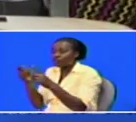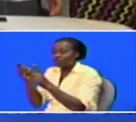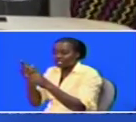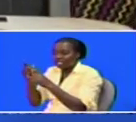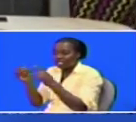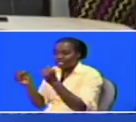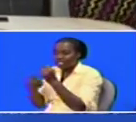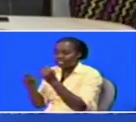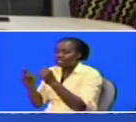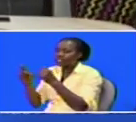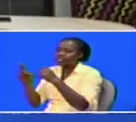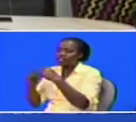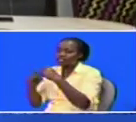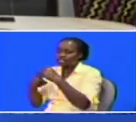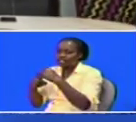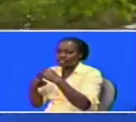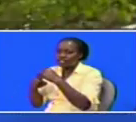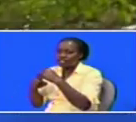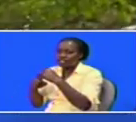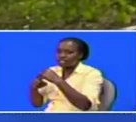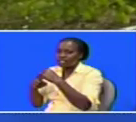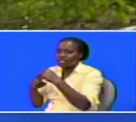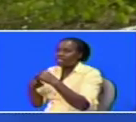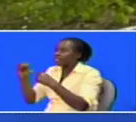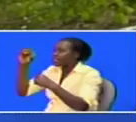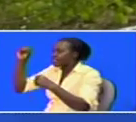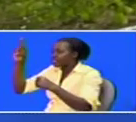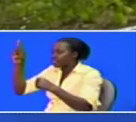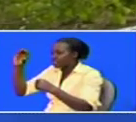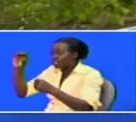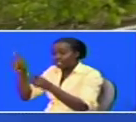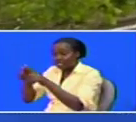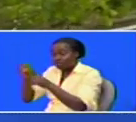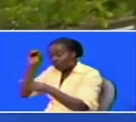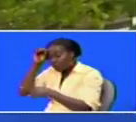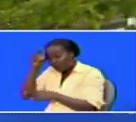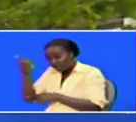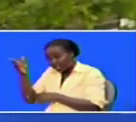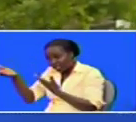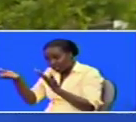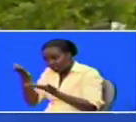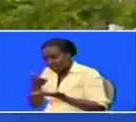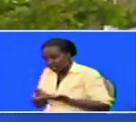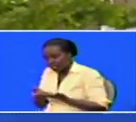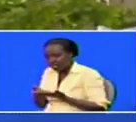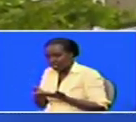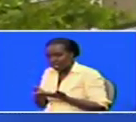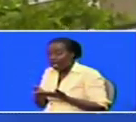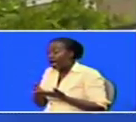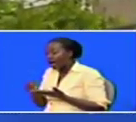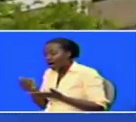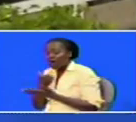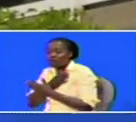6 tuweze kukaa CSRC nao waweze kuleta maoni yao. Sasa wenzetu upande ule